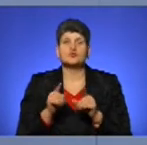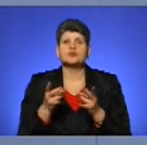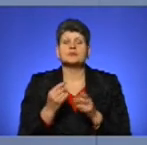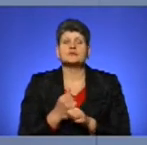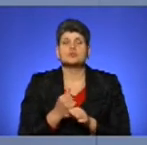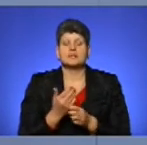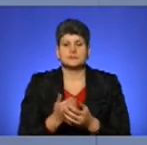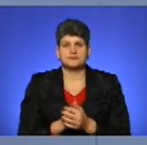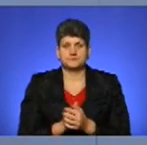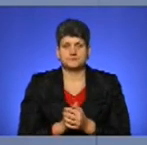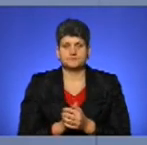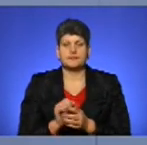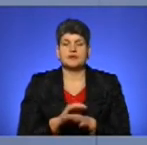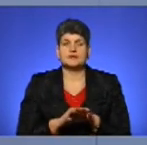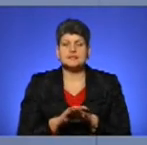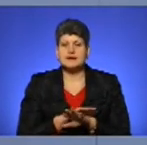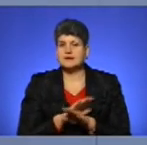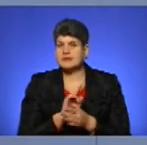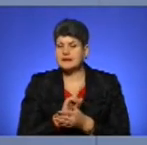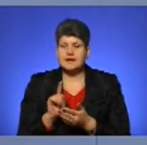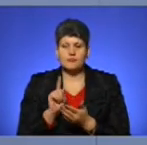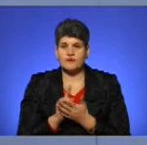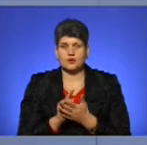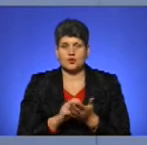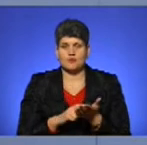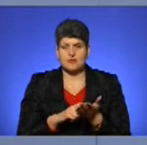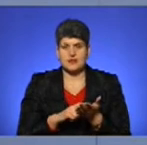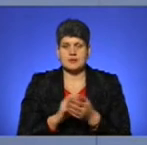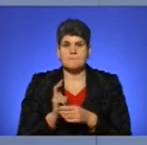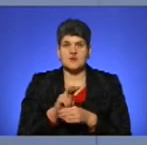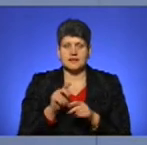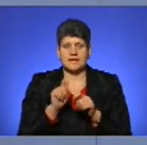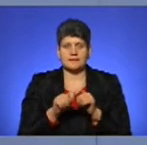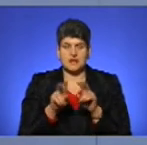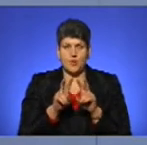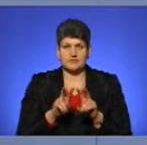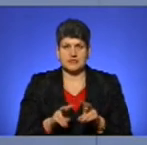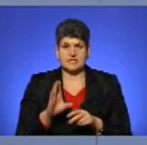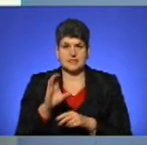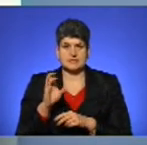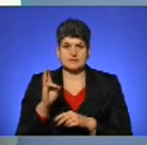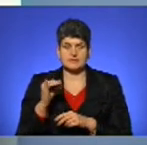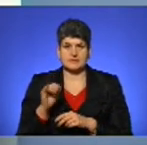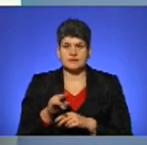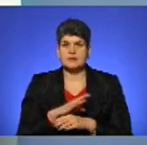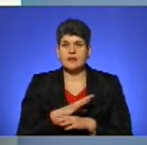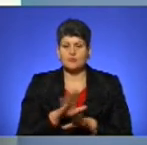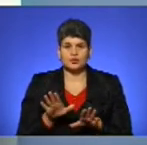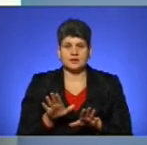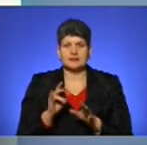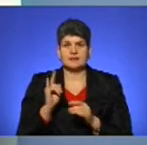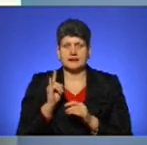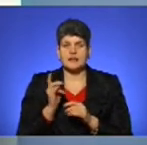зробити? Населення не повинно боятися прийти і обстежитися на СНІД. Не бути дитиною,